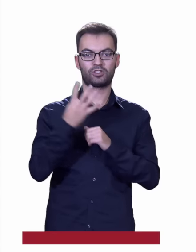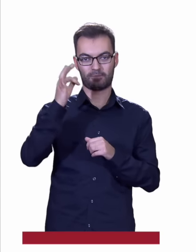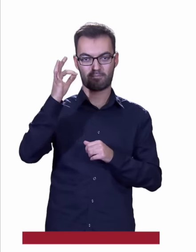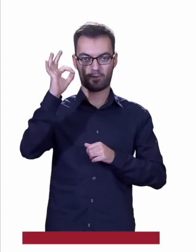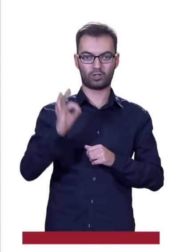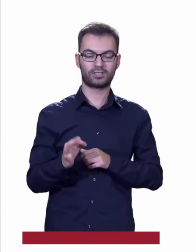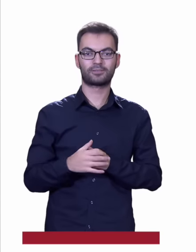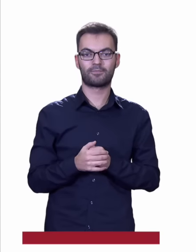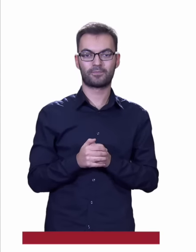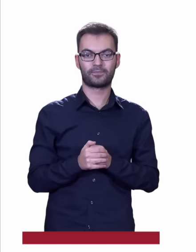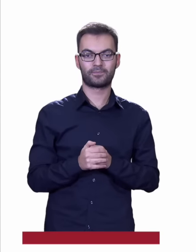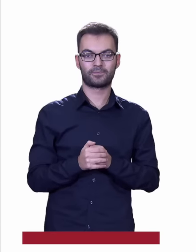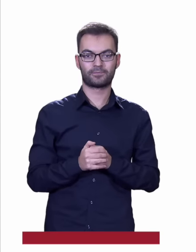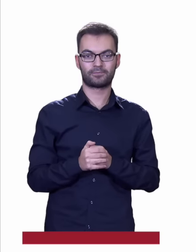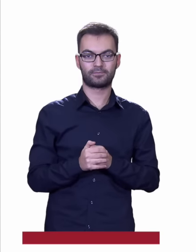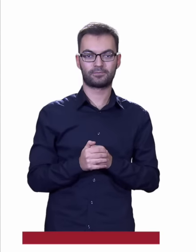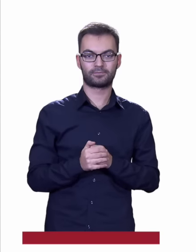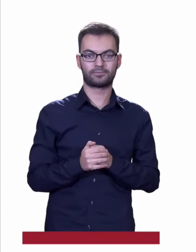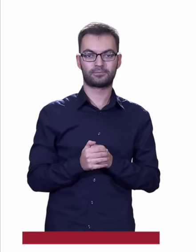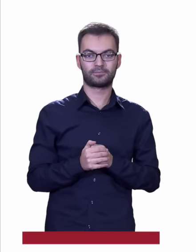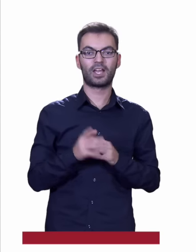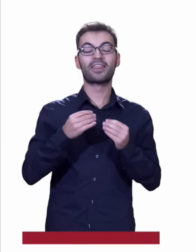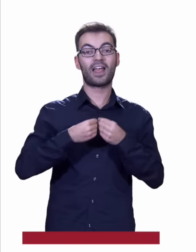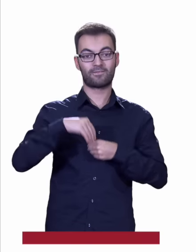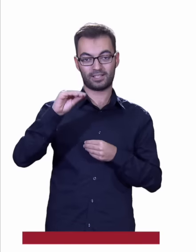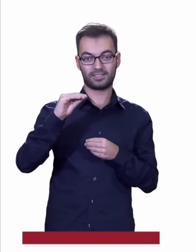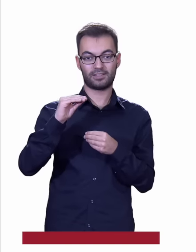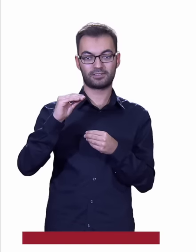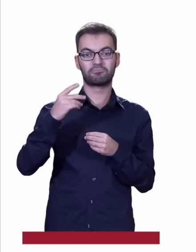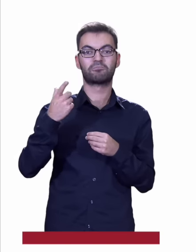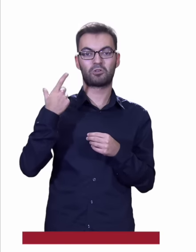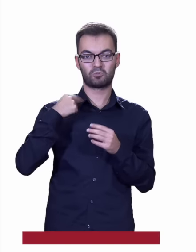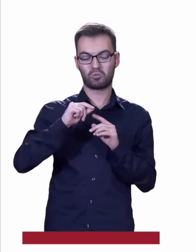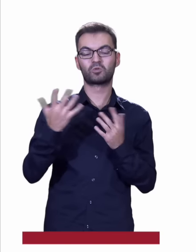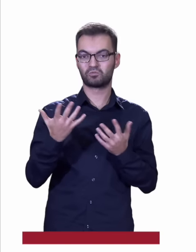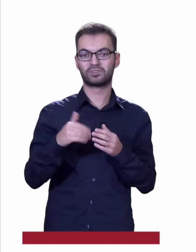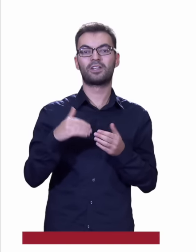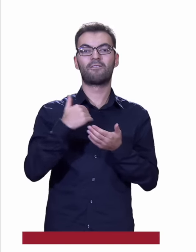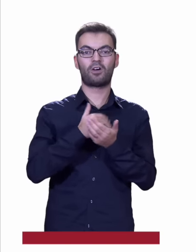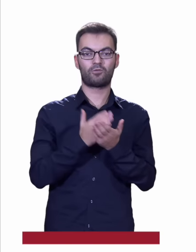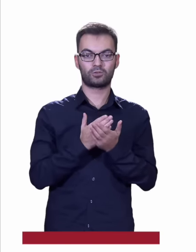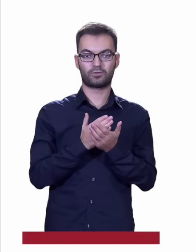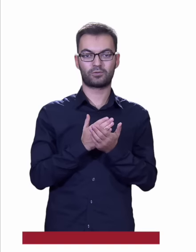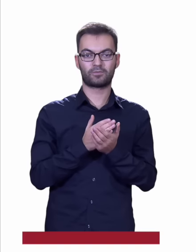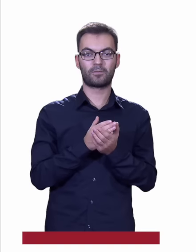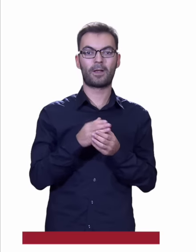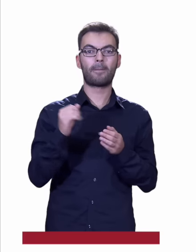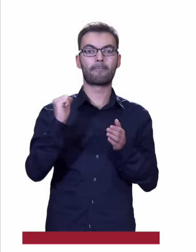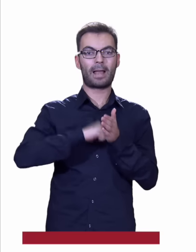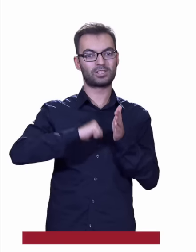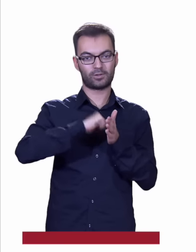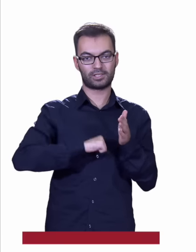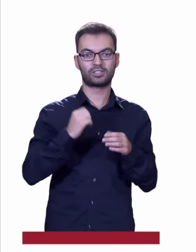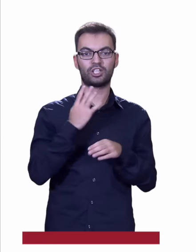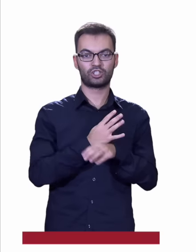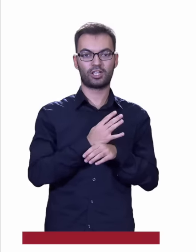32,94%. W stosunku do liczby uprawnionych najwięcej wyborców wzięło udział w głosowaniu w województwie mazowieckim,